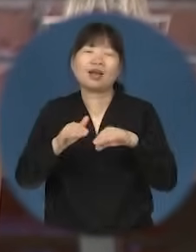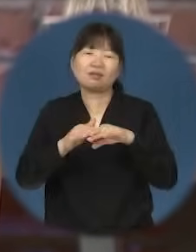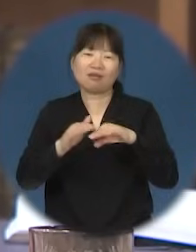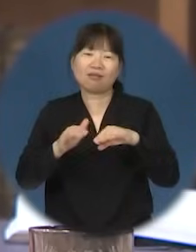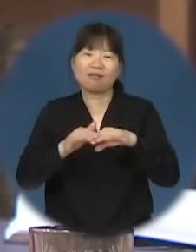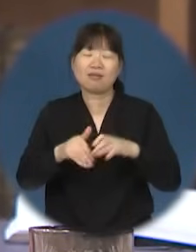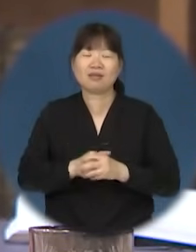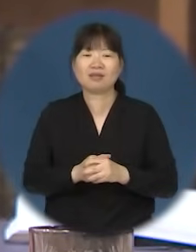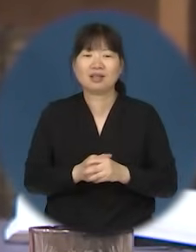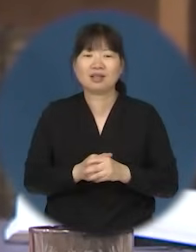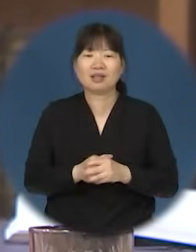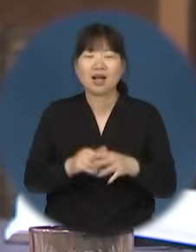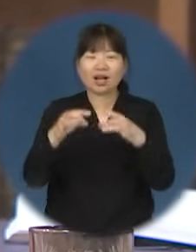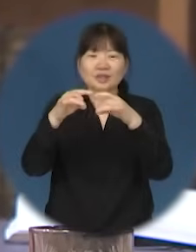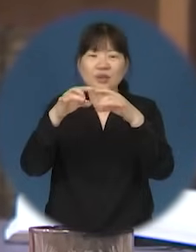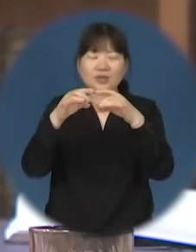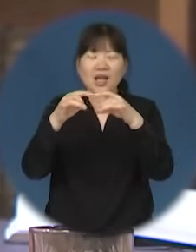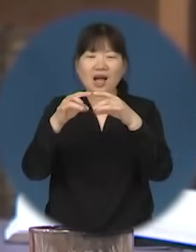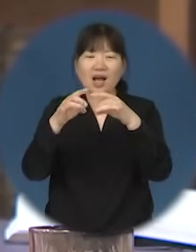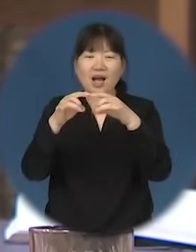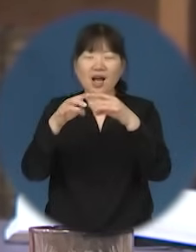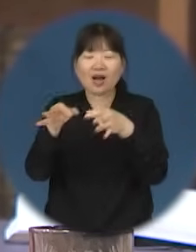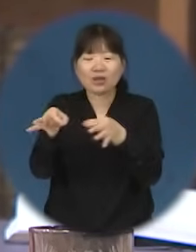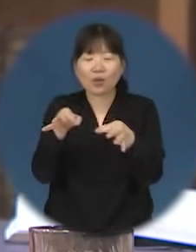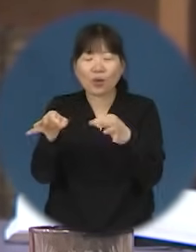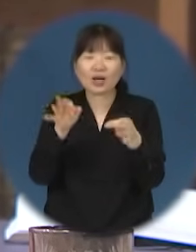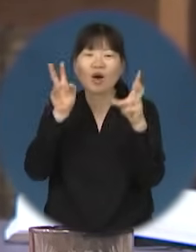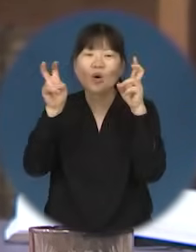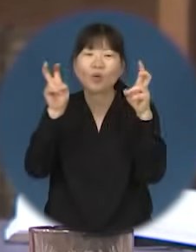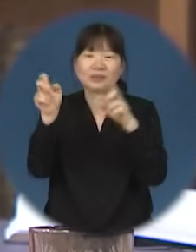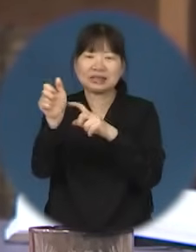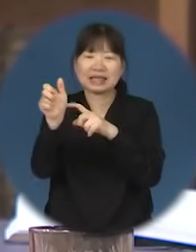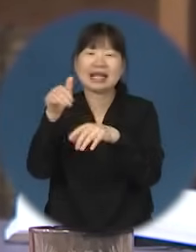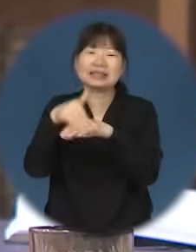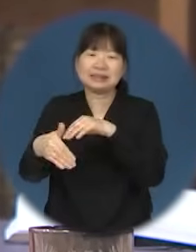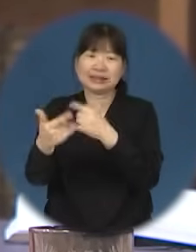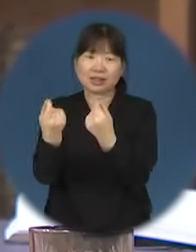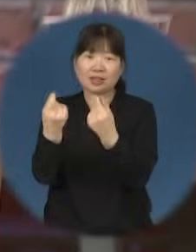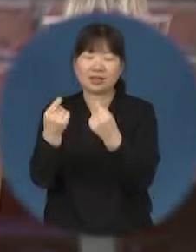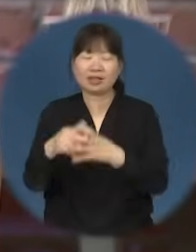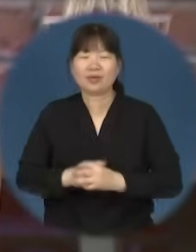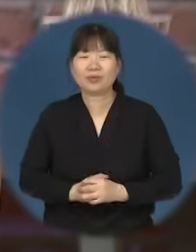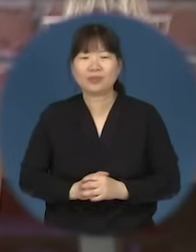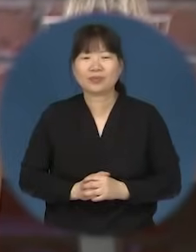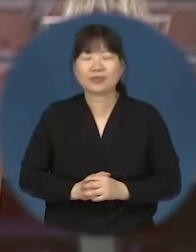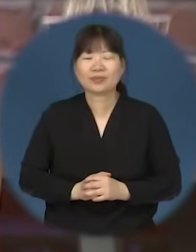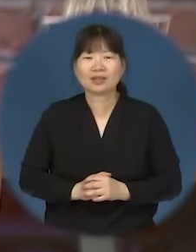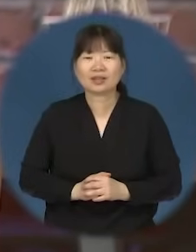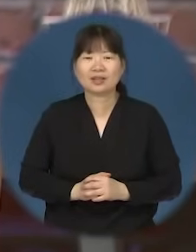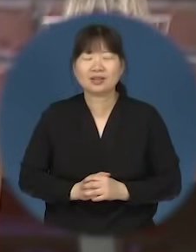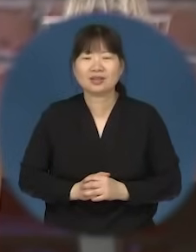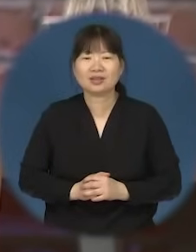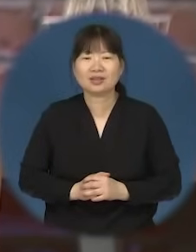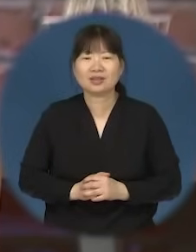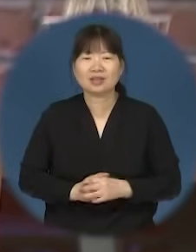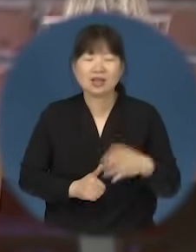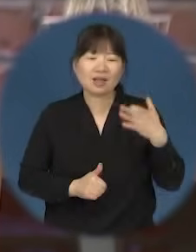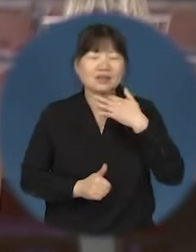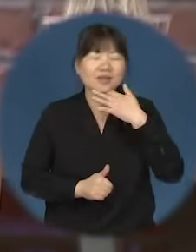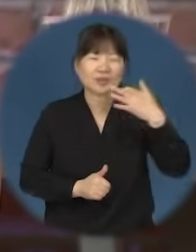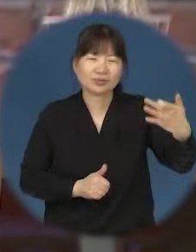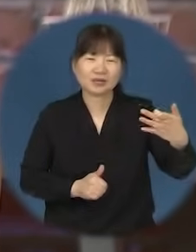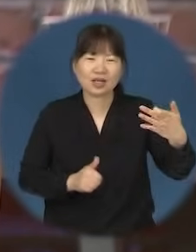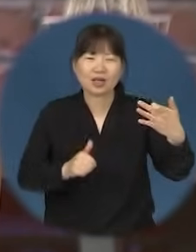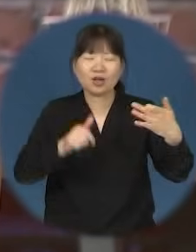거죠. 그게 전자상거래 업체들 그렇죠. 아닙니까? 그렇죠. 모든 것이 그렇게 돼 있죠. 예, 예. 근데 이제 이 부탈릭이라고 하는